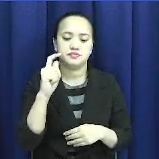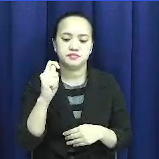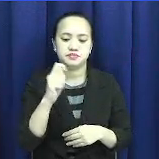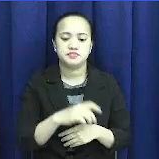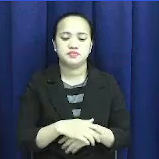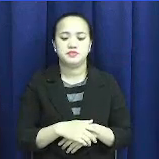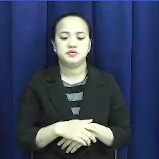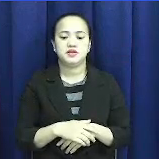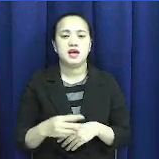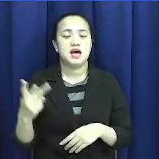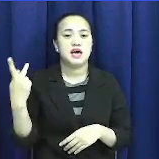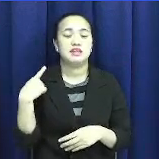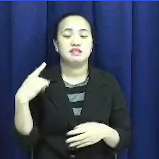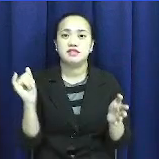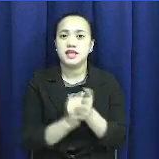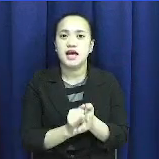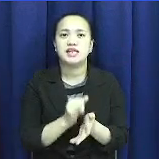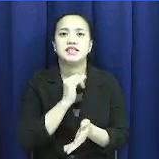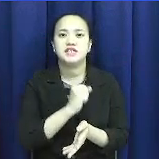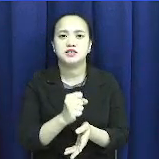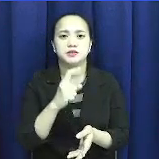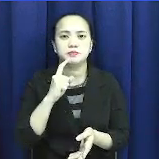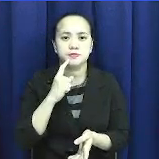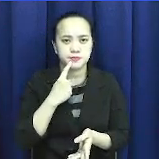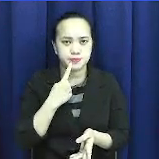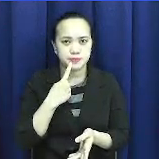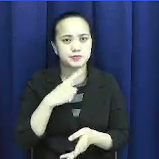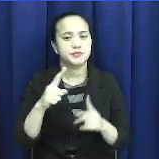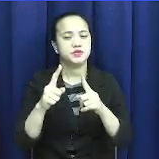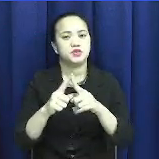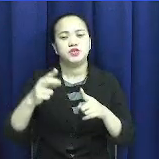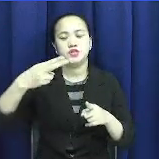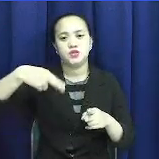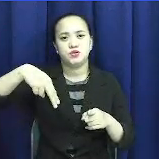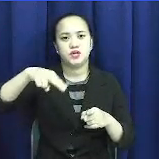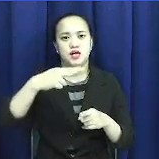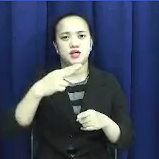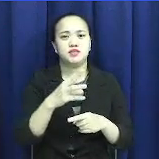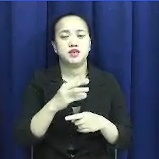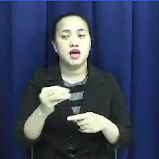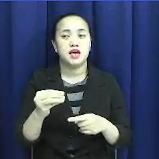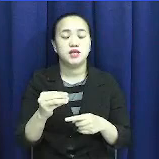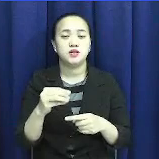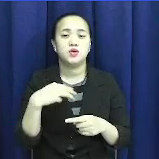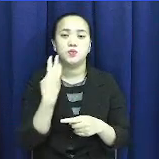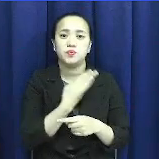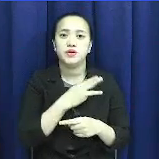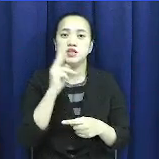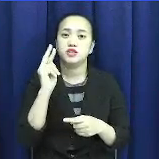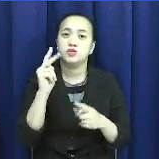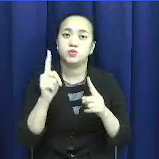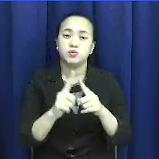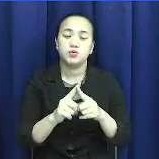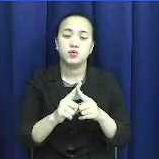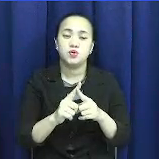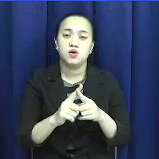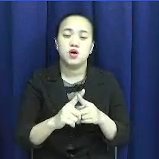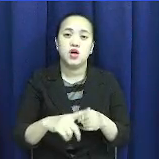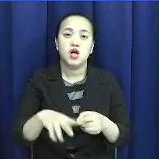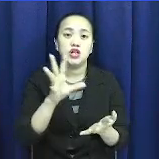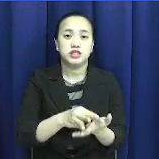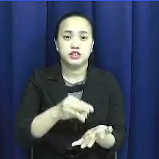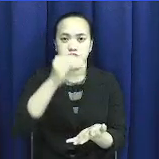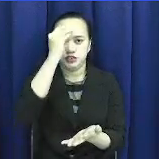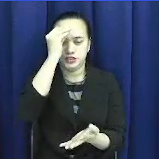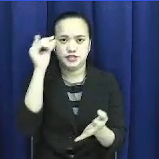napaka seryoso po nitong mga bagay na ito, at sana po ay maging aral po sa atin bilang mga Kristiyano na huwag po nating